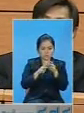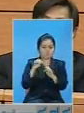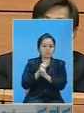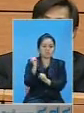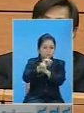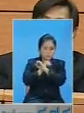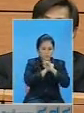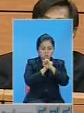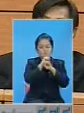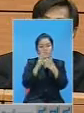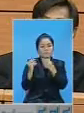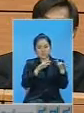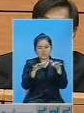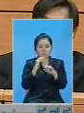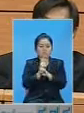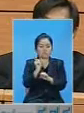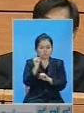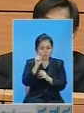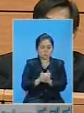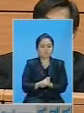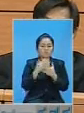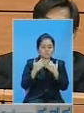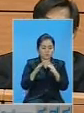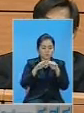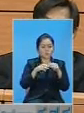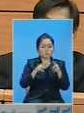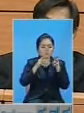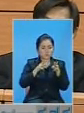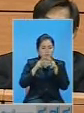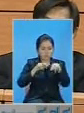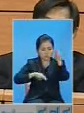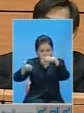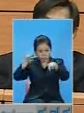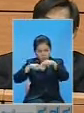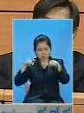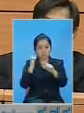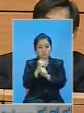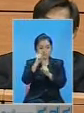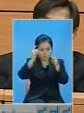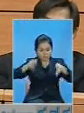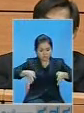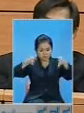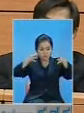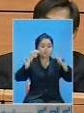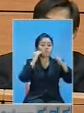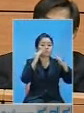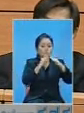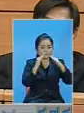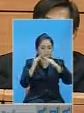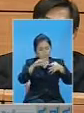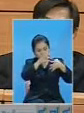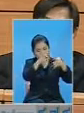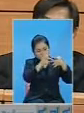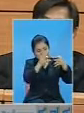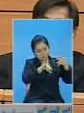ป้องกันในเรื่องของแผ่นดินไหวรวมถึงในเรื่องของมาตรการที่จะไปตรวจสอบอาคารบ้านเรือนตึกสูงสถานประกอบ